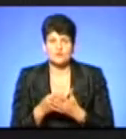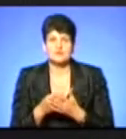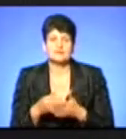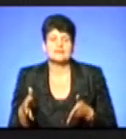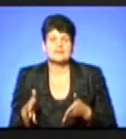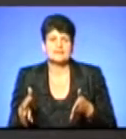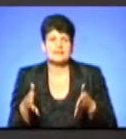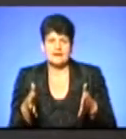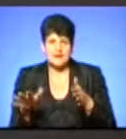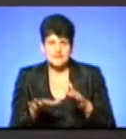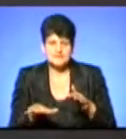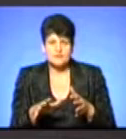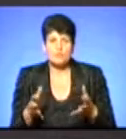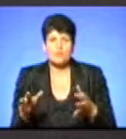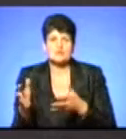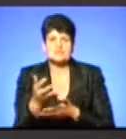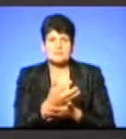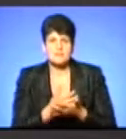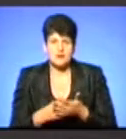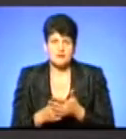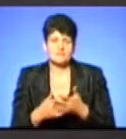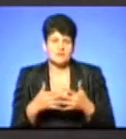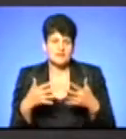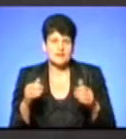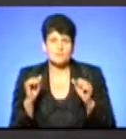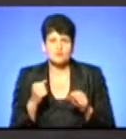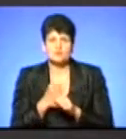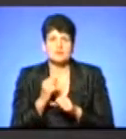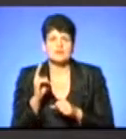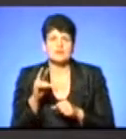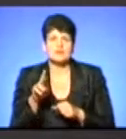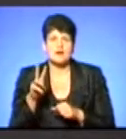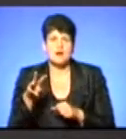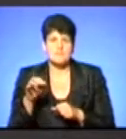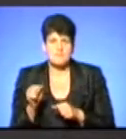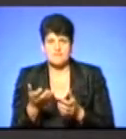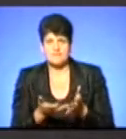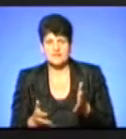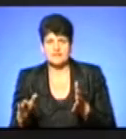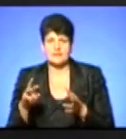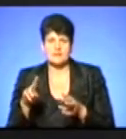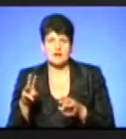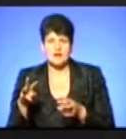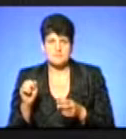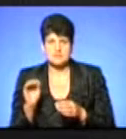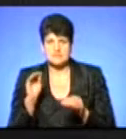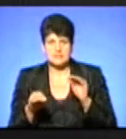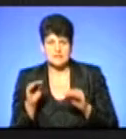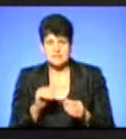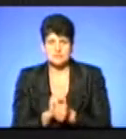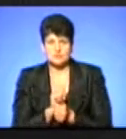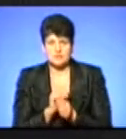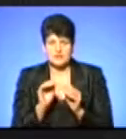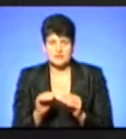городнину, залишилося це суха рослинність, він на своїй ділянці може зробити компостну яму, це вирити невеличку яму, закласти туди цю суху